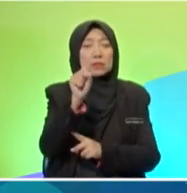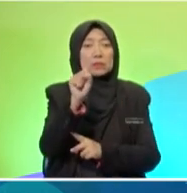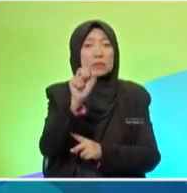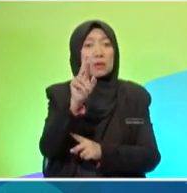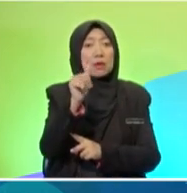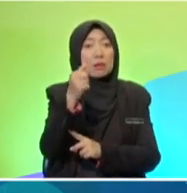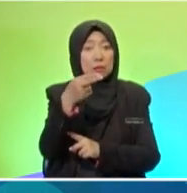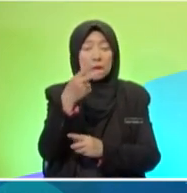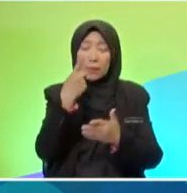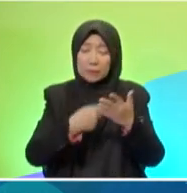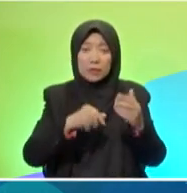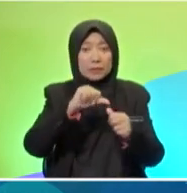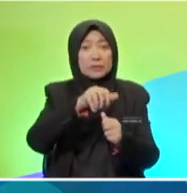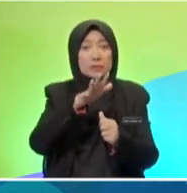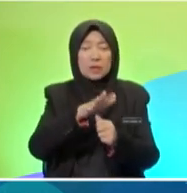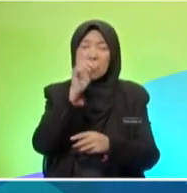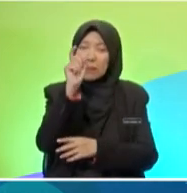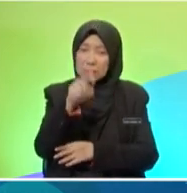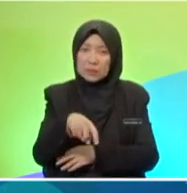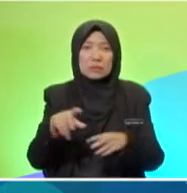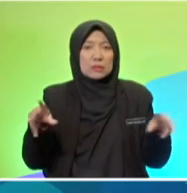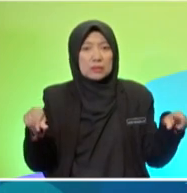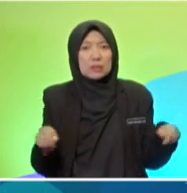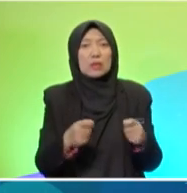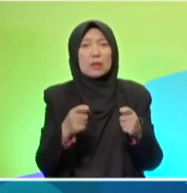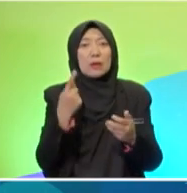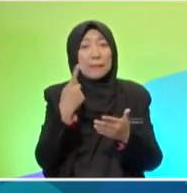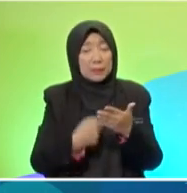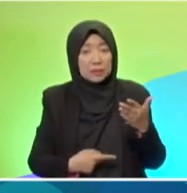kepada diri dia dan apa tindakan yang perlu diambil dari sana